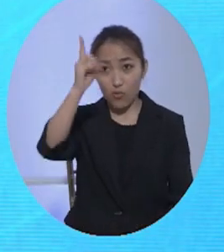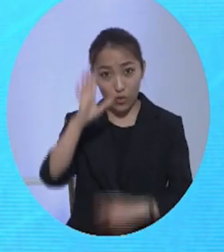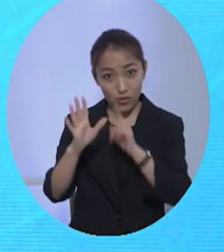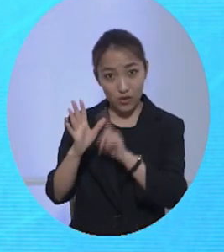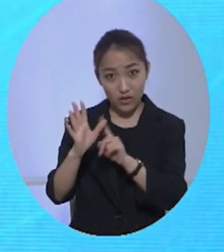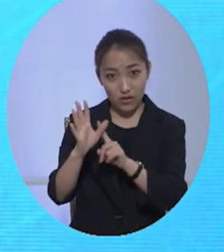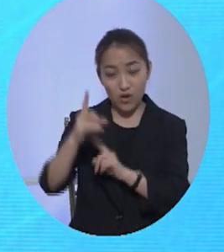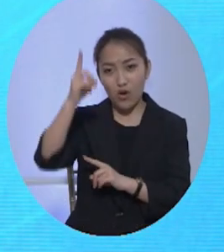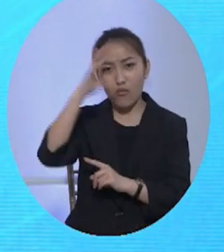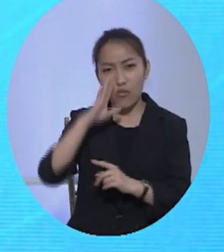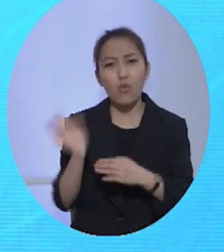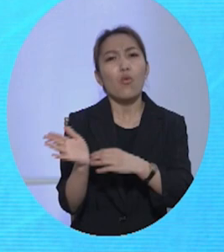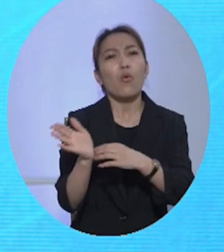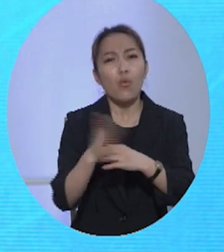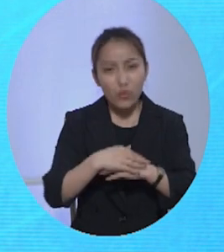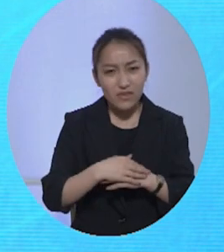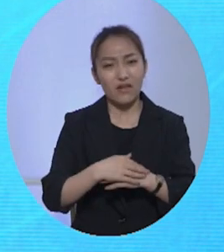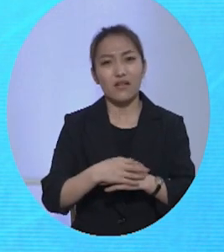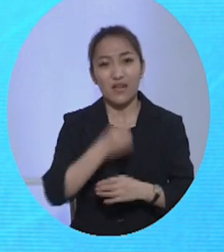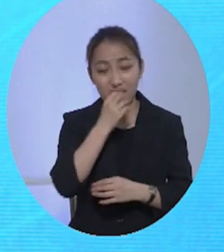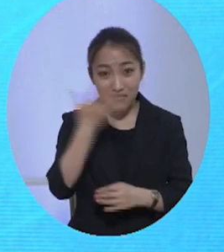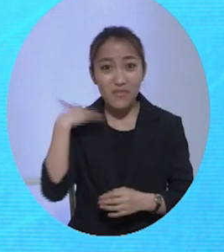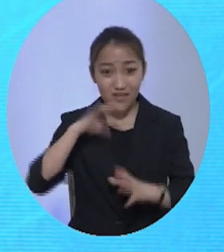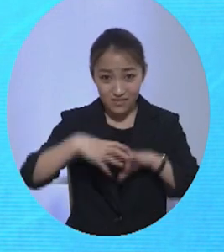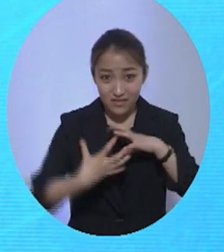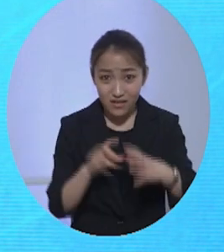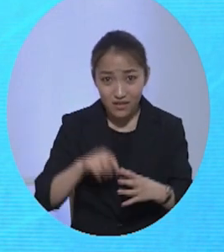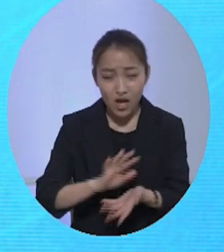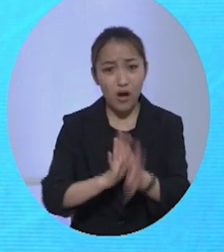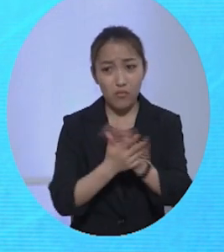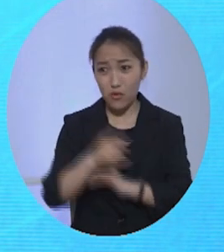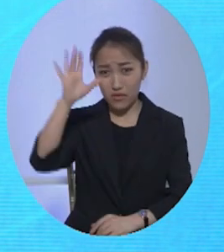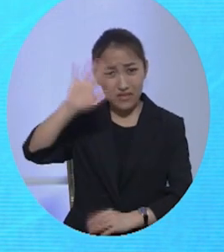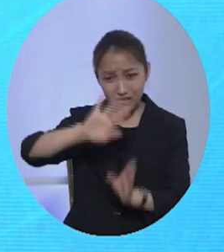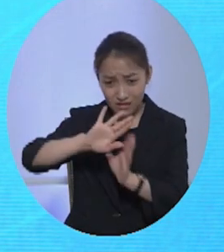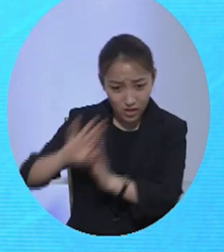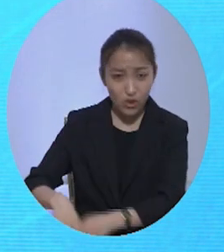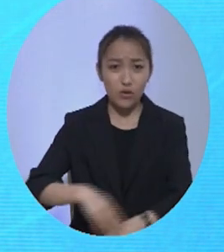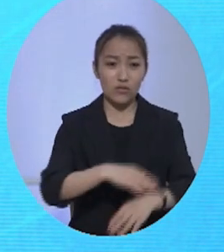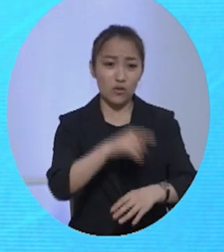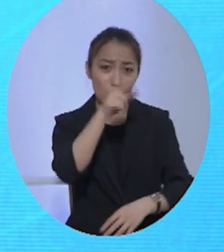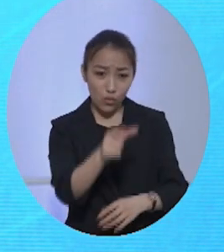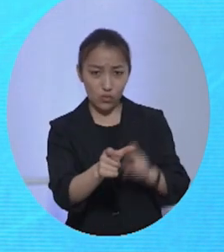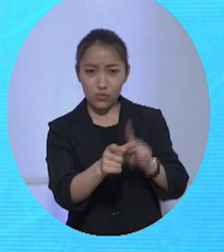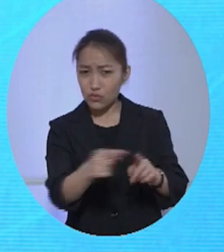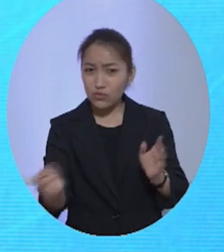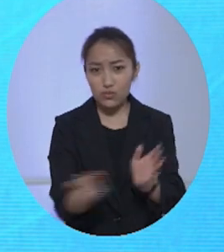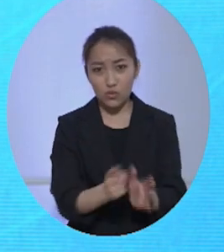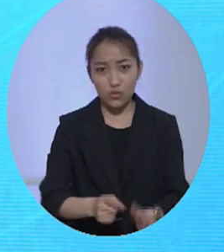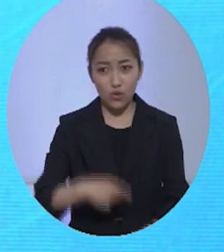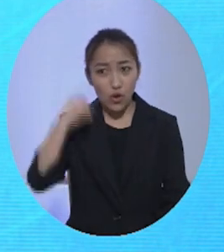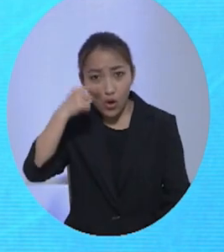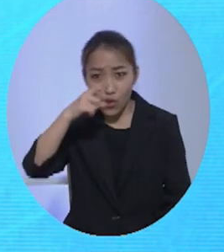үхлээ гэж зарлсан шүү дээ дэлхийд. Уучлаарай хүн хамгийн гол нь юм шүү. Чиний оюун ухаан чиний